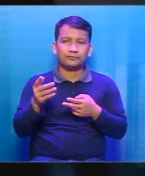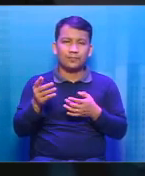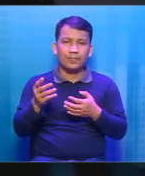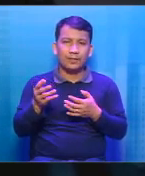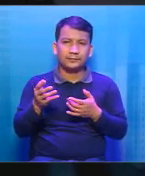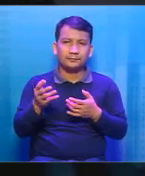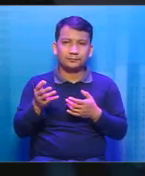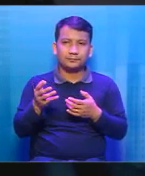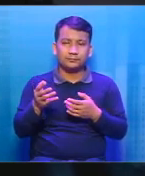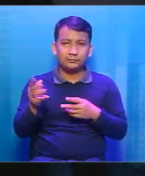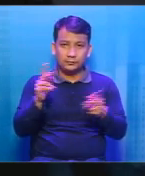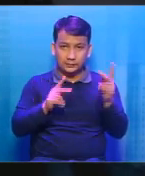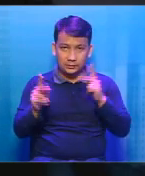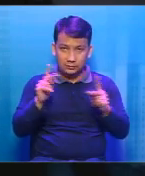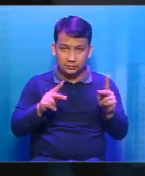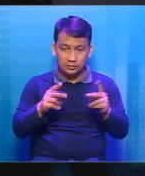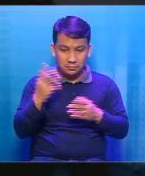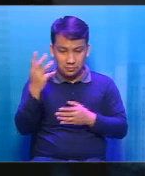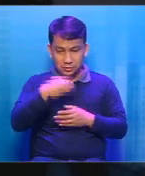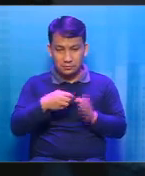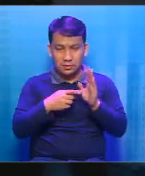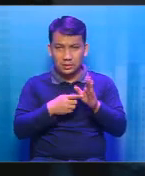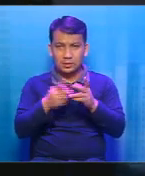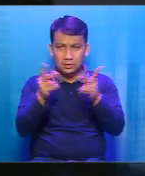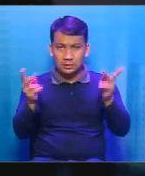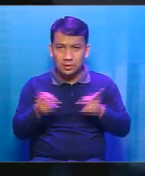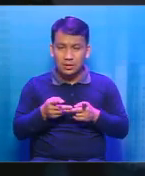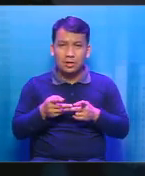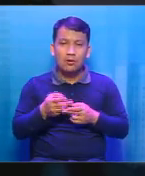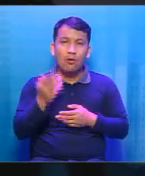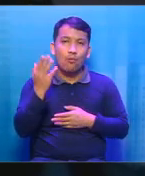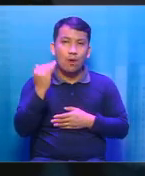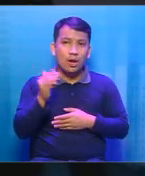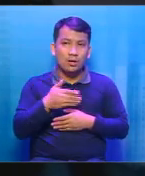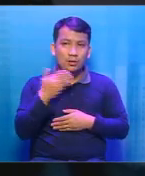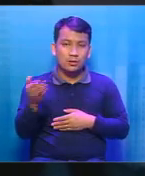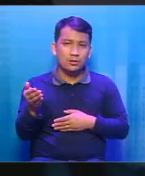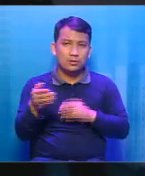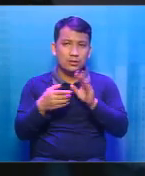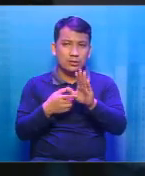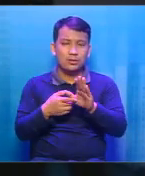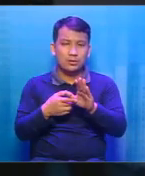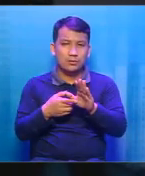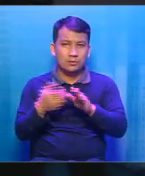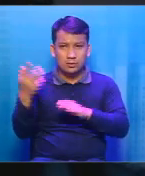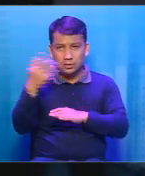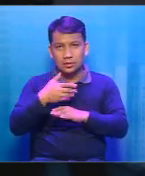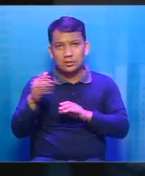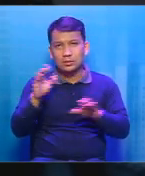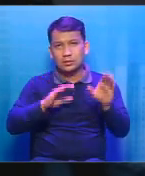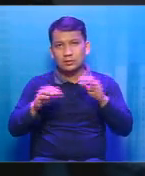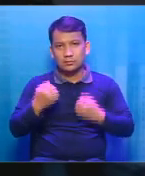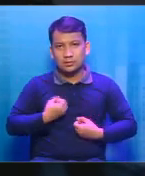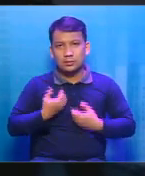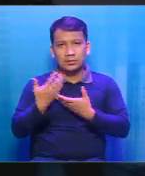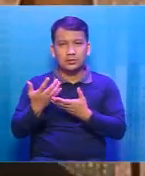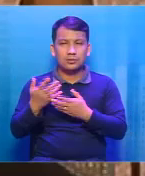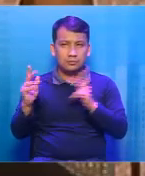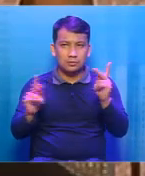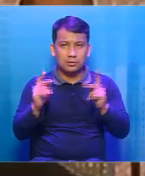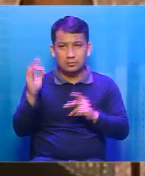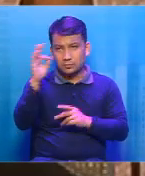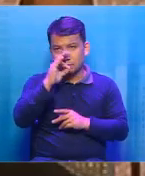as a performance venue, it is an avenue for creative expression natin mga